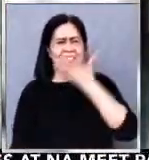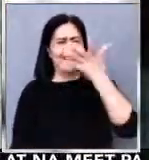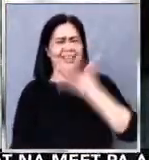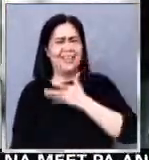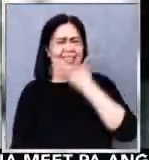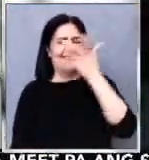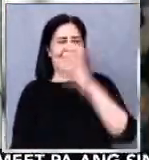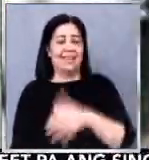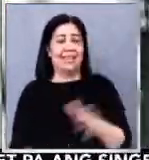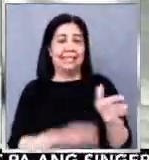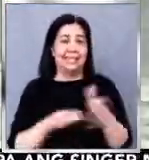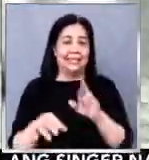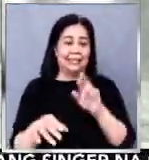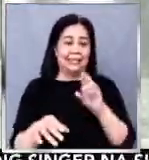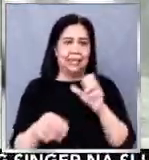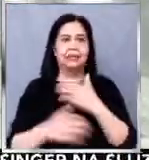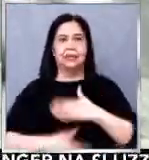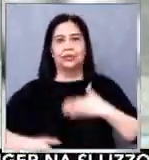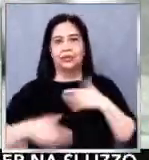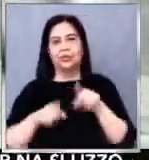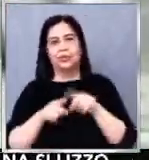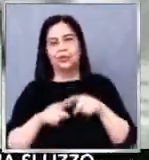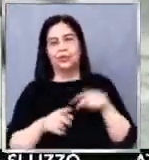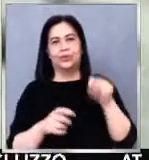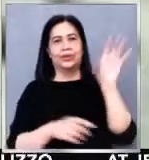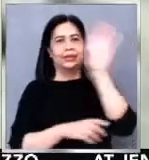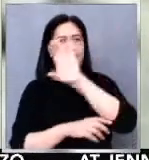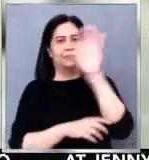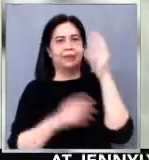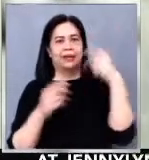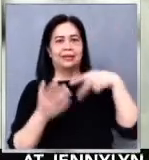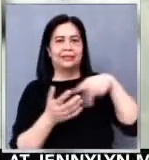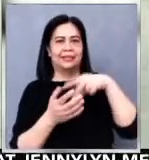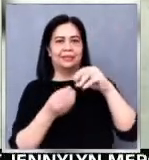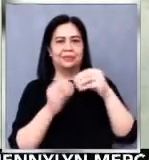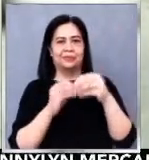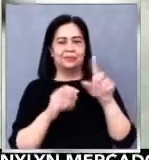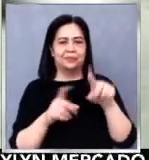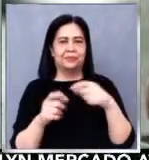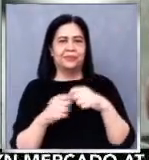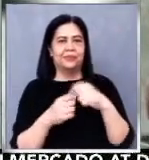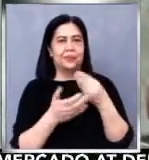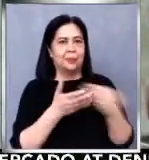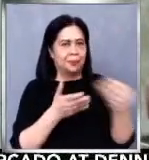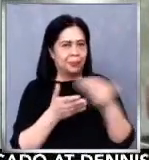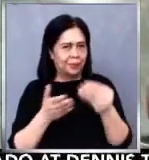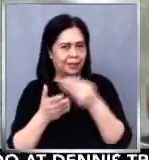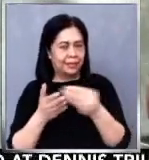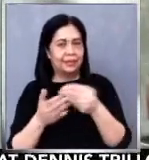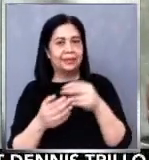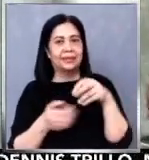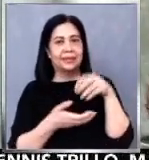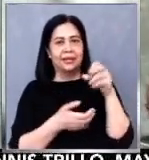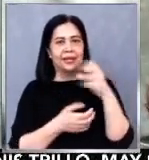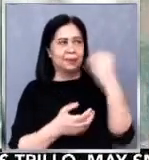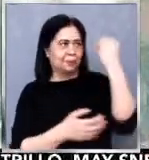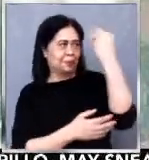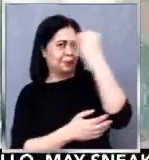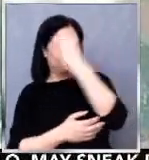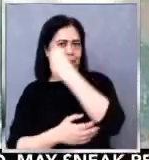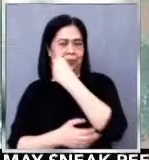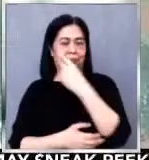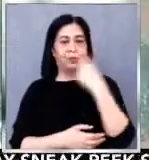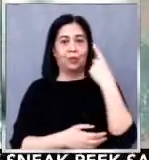sa rides, enjoy rin ang mga namamasyal sa Christmas dance numbers, pamimili sa souvenir shops at pagpipictorial. At para safe